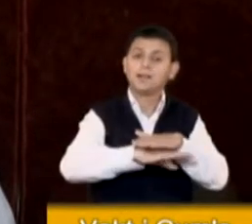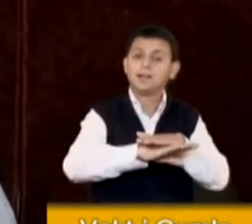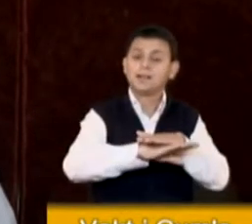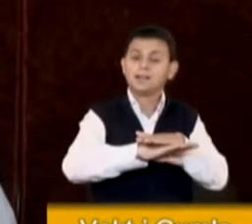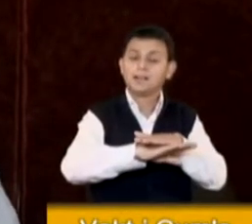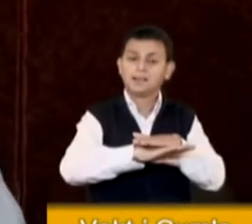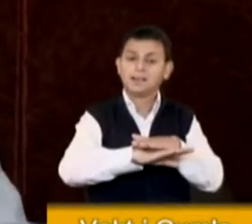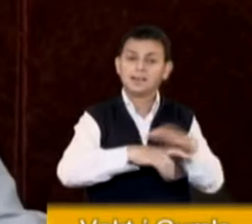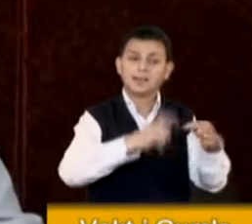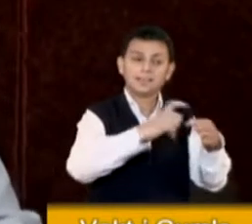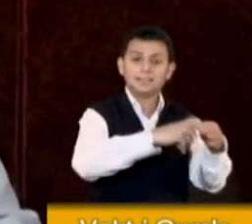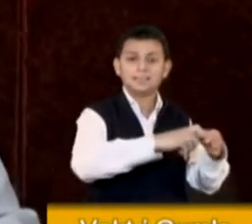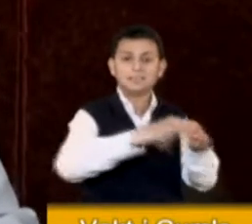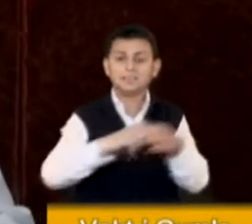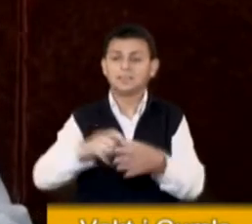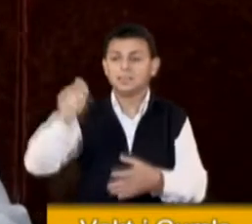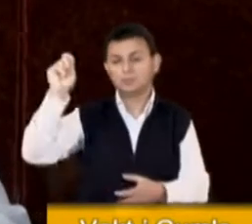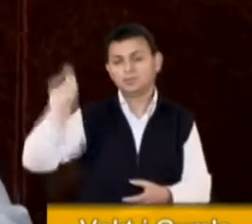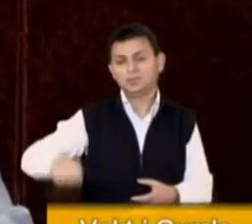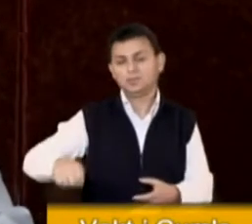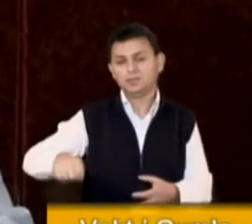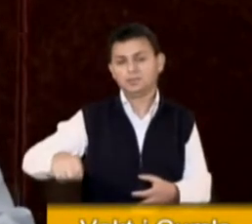yazıp da boğazınıza takının veya daha çok